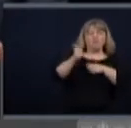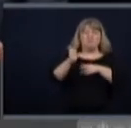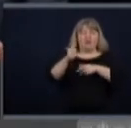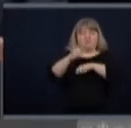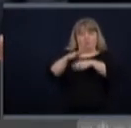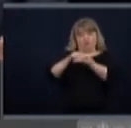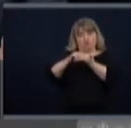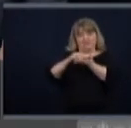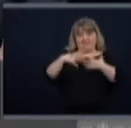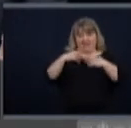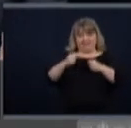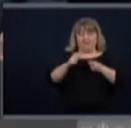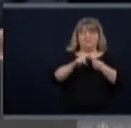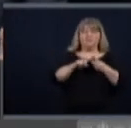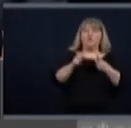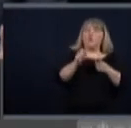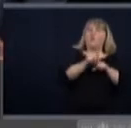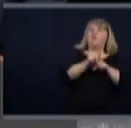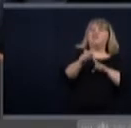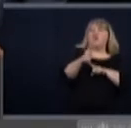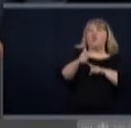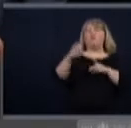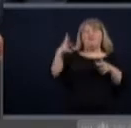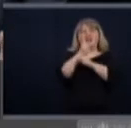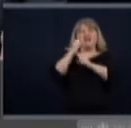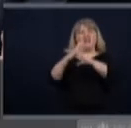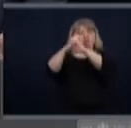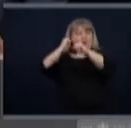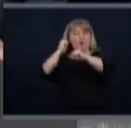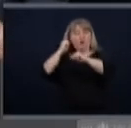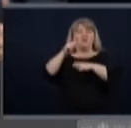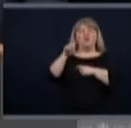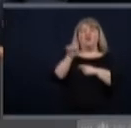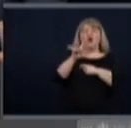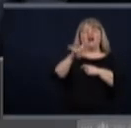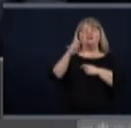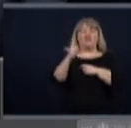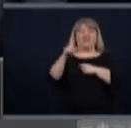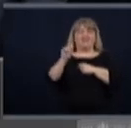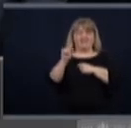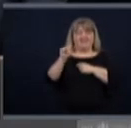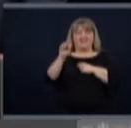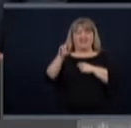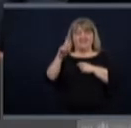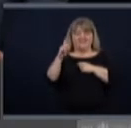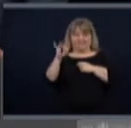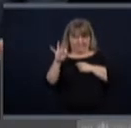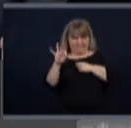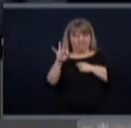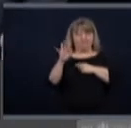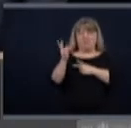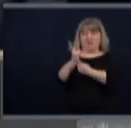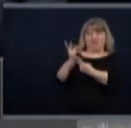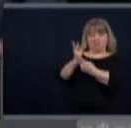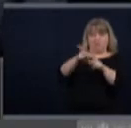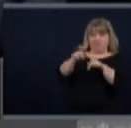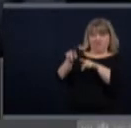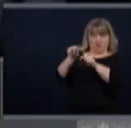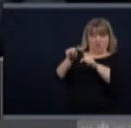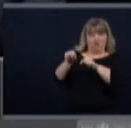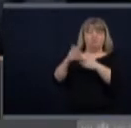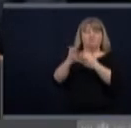Notre fameux gagnant du Super Bowl, Laurent Duvernay-Tardif. Donc, ces deux-là, avec des